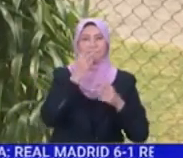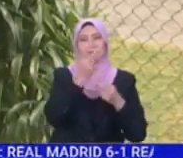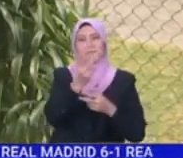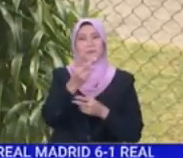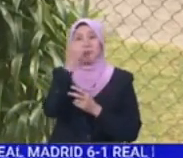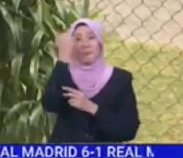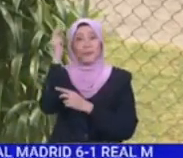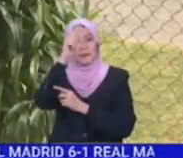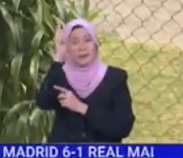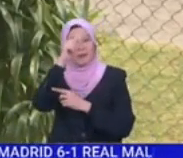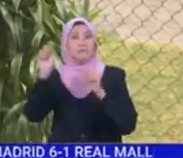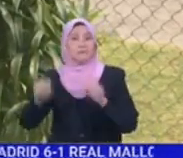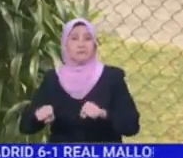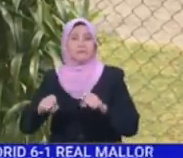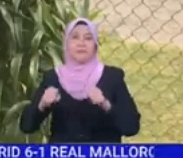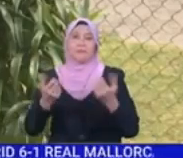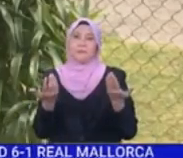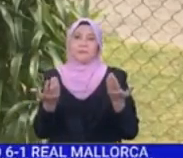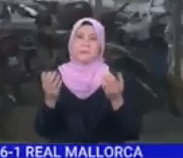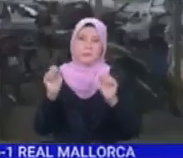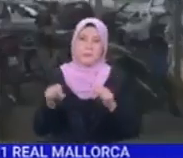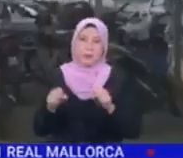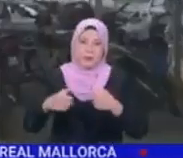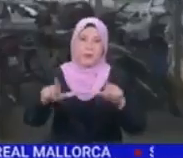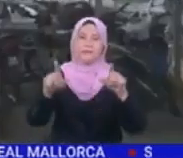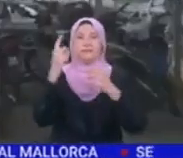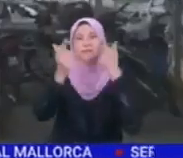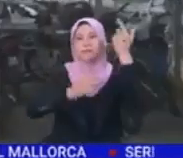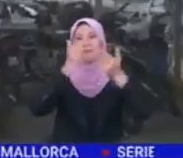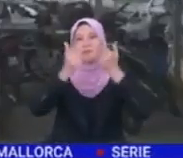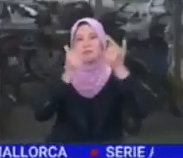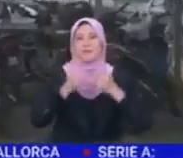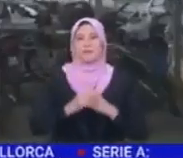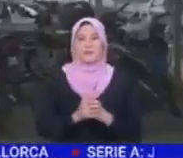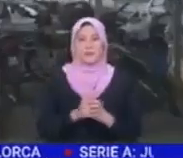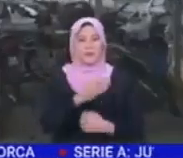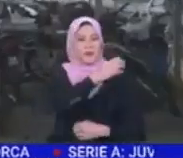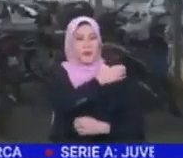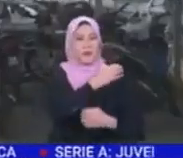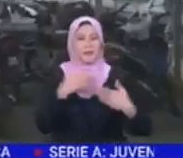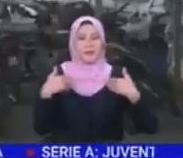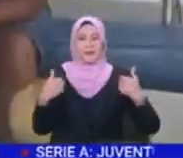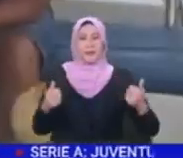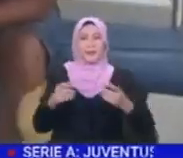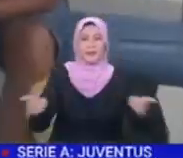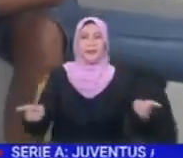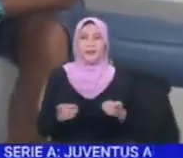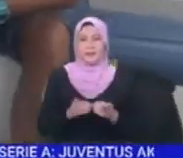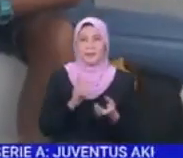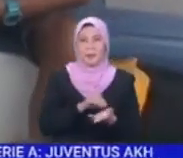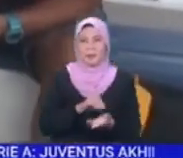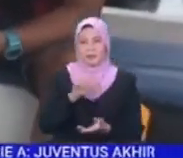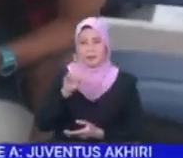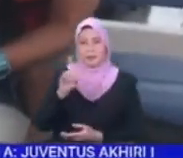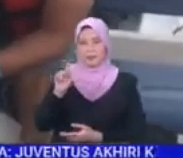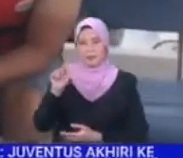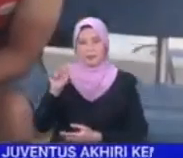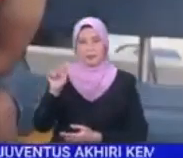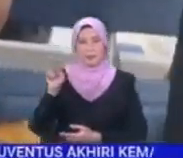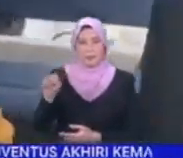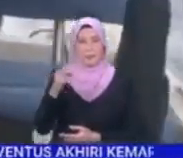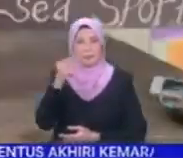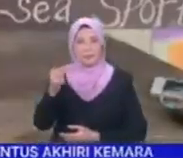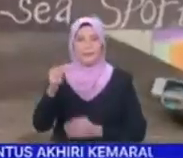diberikan oleh piak kerajaan Sempena F pada itu pegawai kesihatan daerah drhap